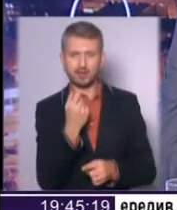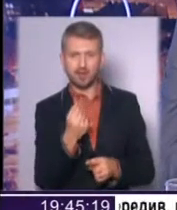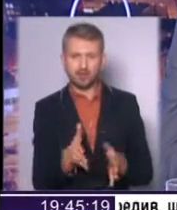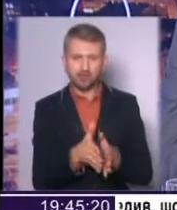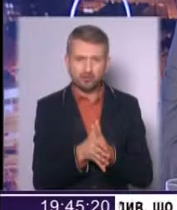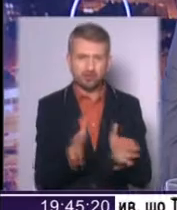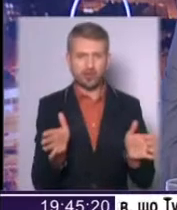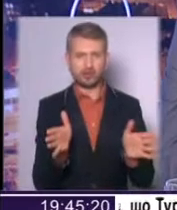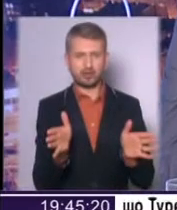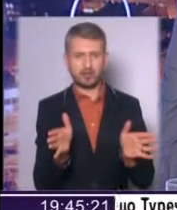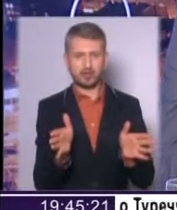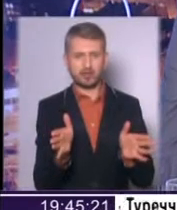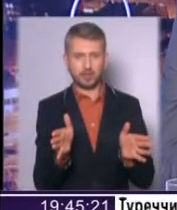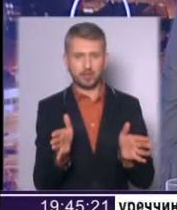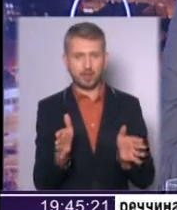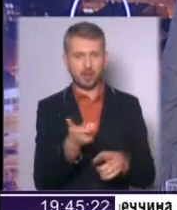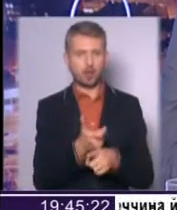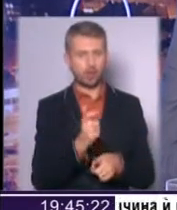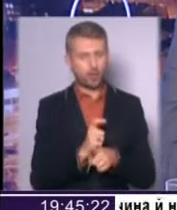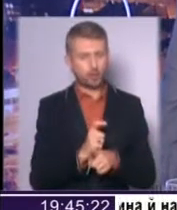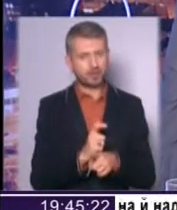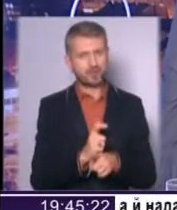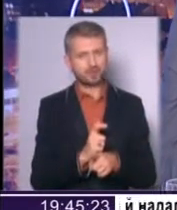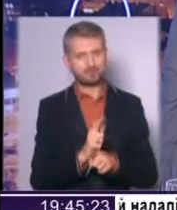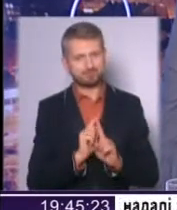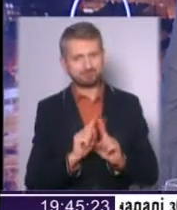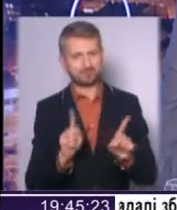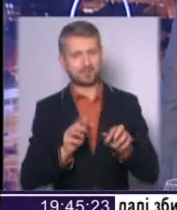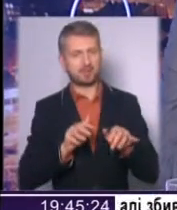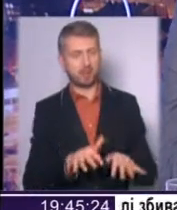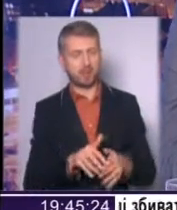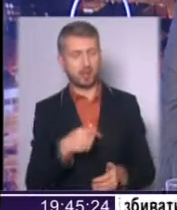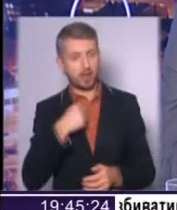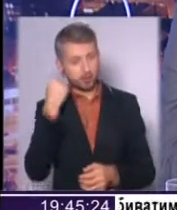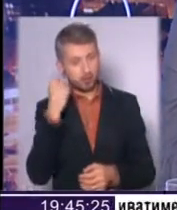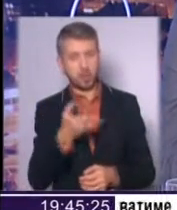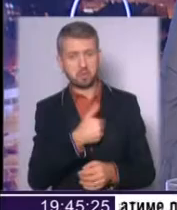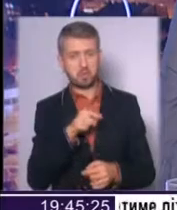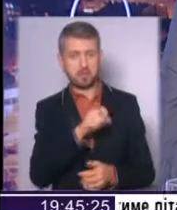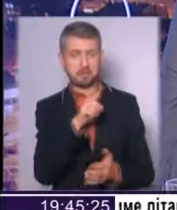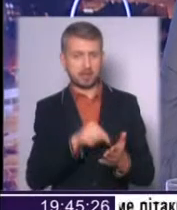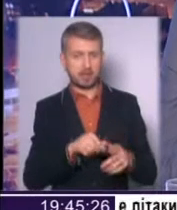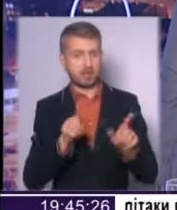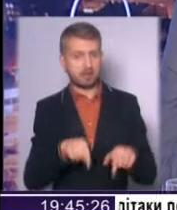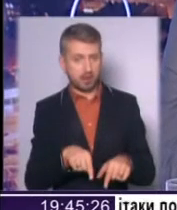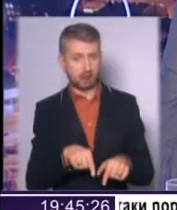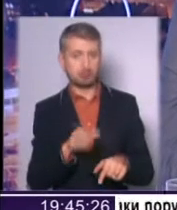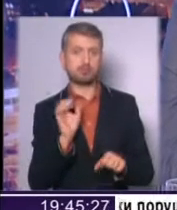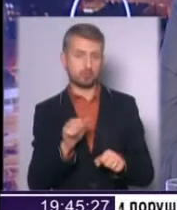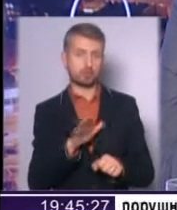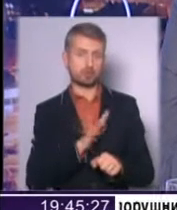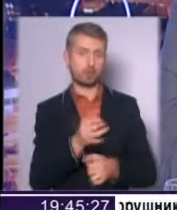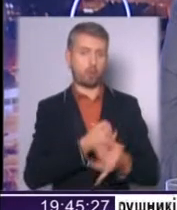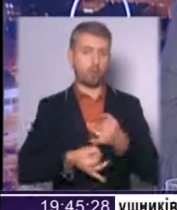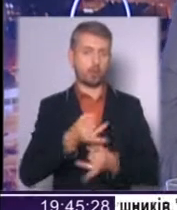на рахунок об'єднання. Та чому не об'єднується? В форматі якому об'єднується? У нас є співпраця, ми спільно подаємо її законопроекти, і буває, і неодноразово